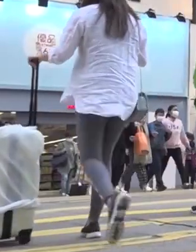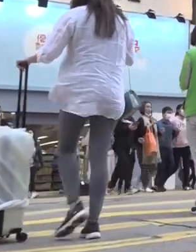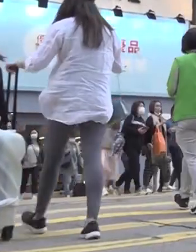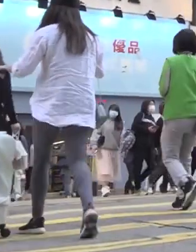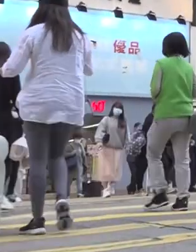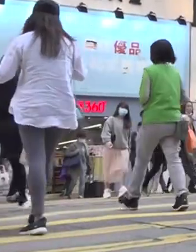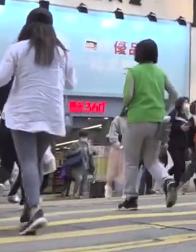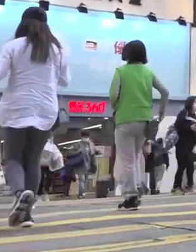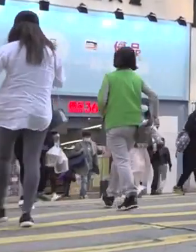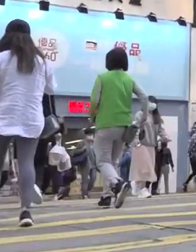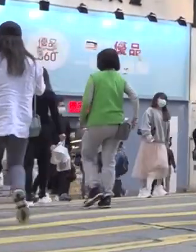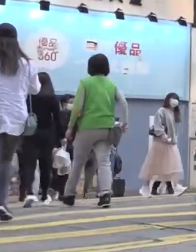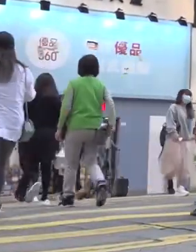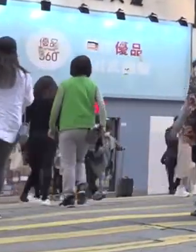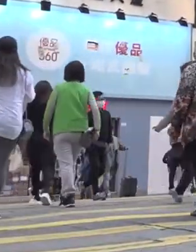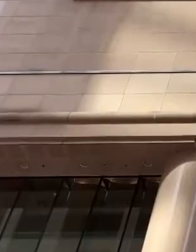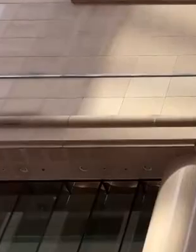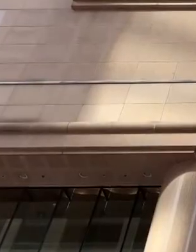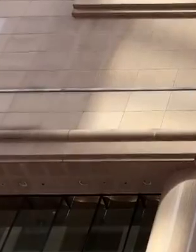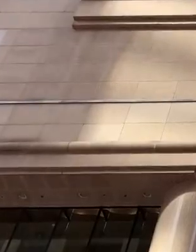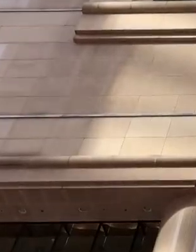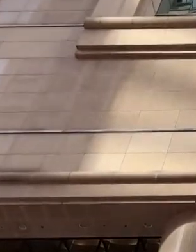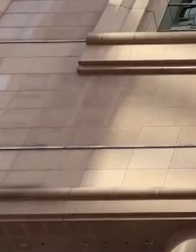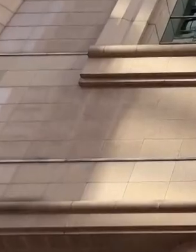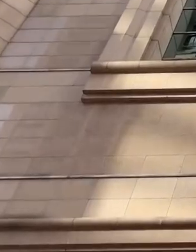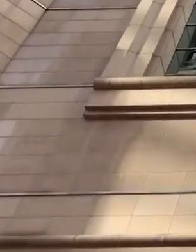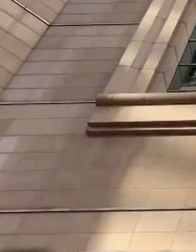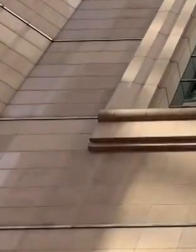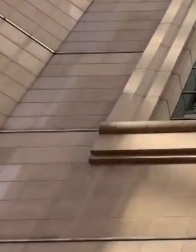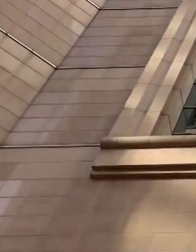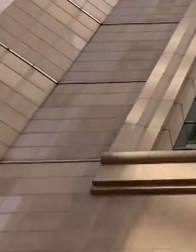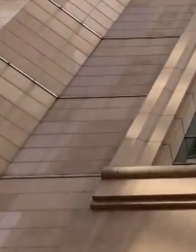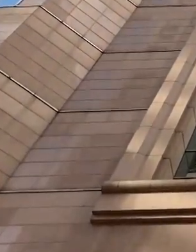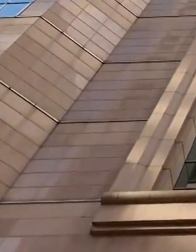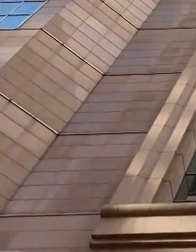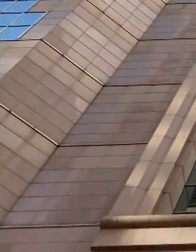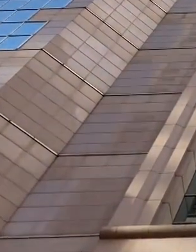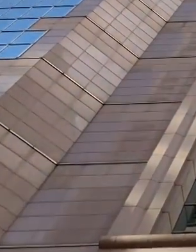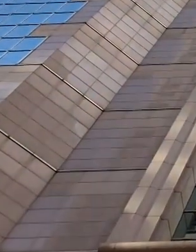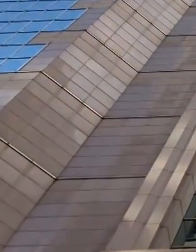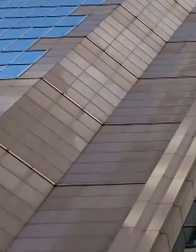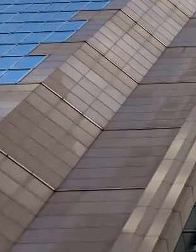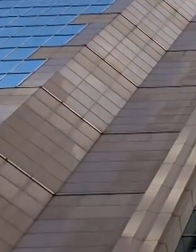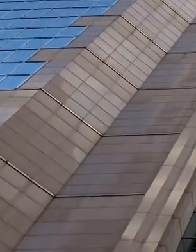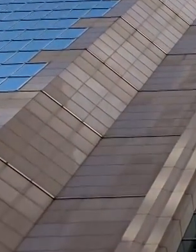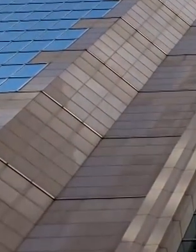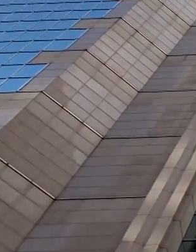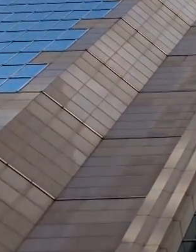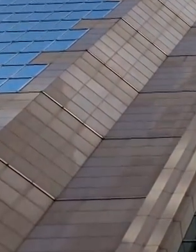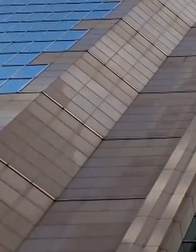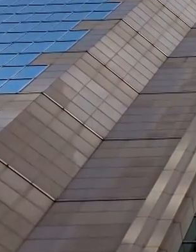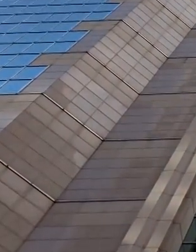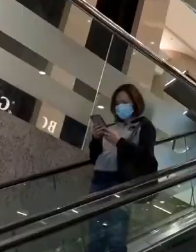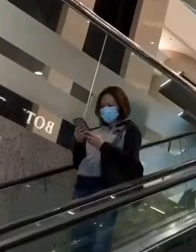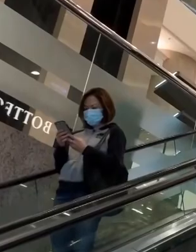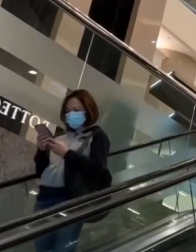出款额810亿港元的保就业计划，向合资格雇主提供员工50%工资补贴，每名雇员上限9000